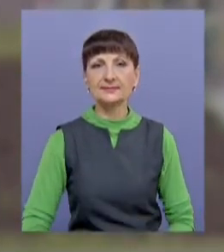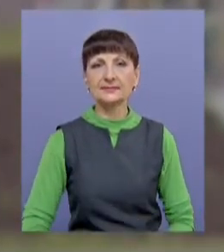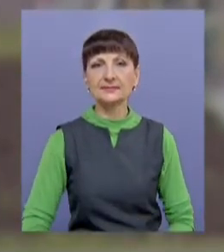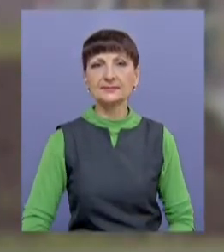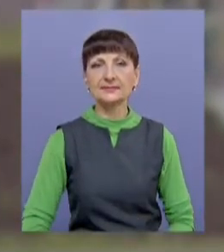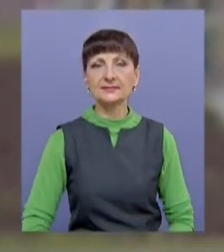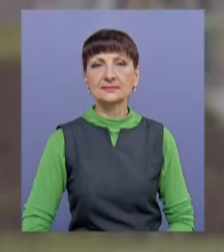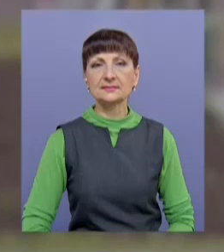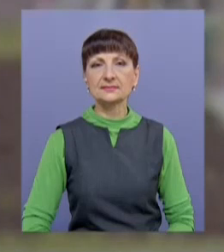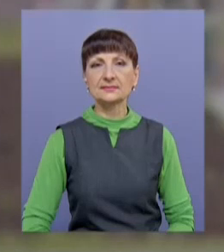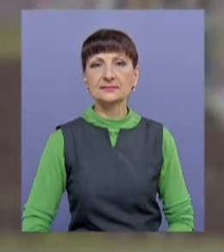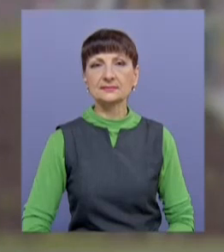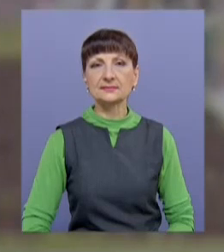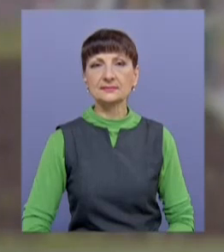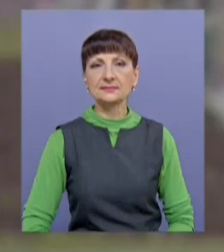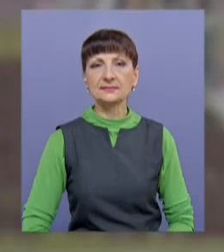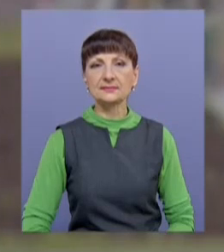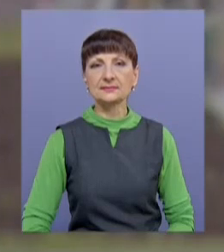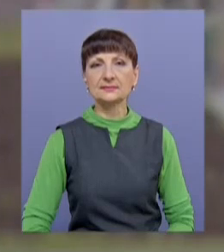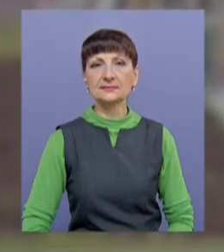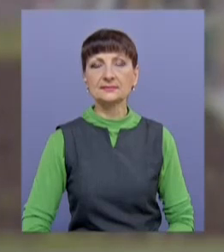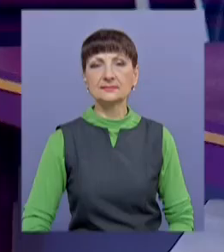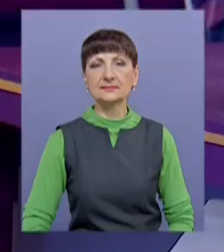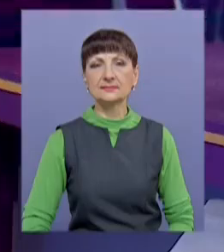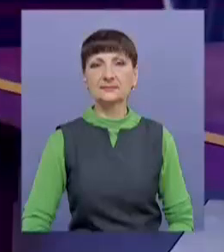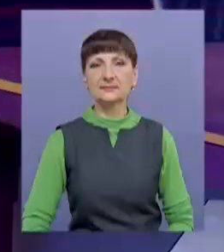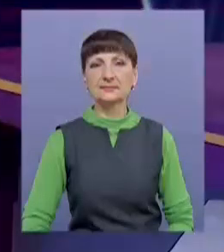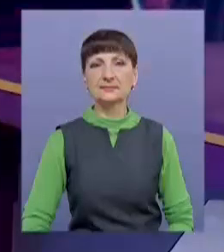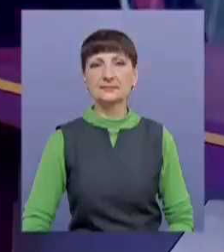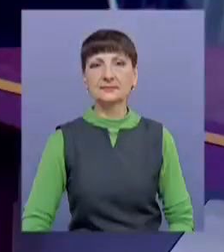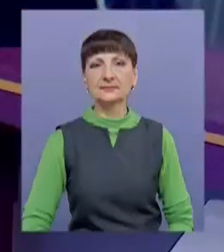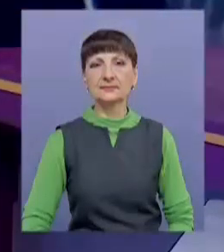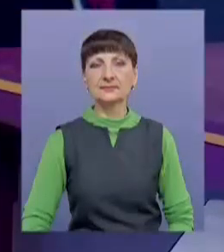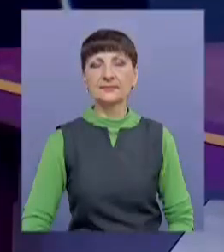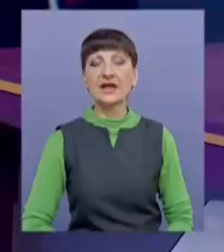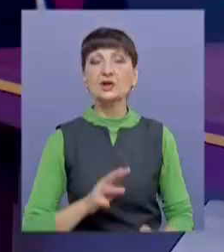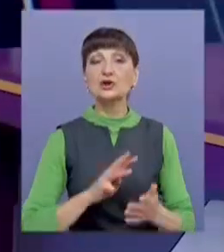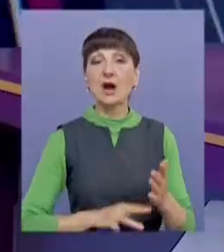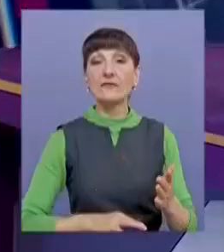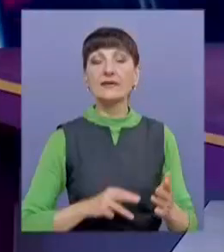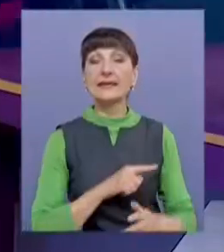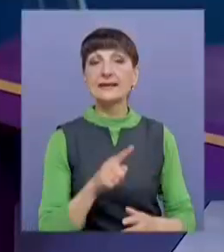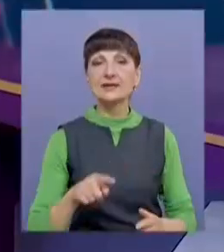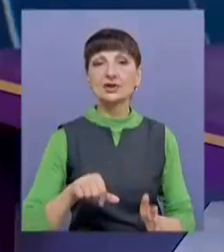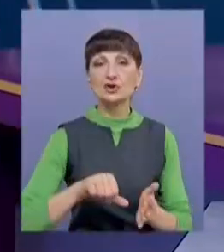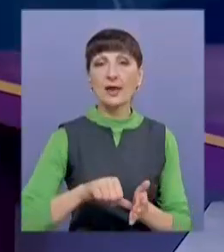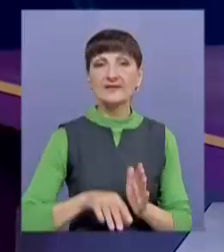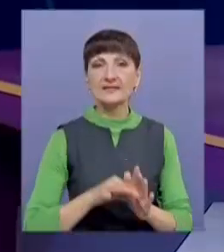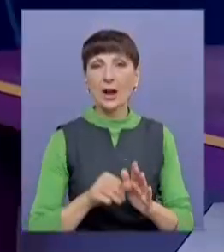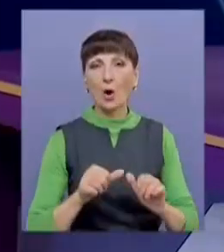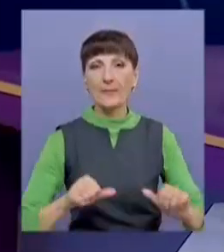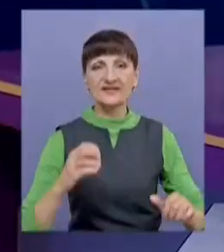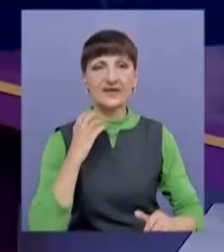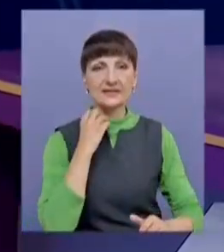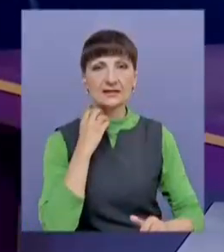Жигер Бабаканов, телеканал «Алматы», Нур-Султан. Штраф грозит нескольким членам избирательной комиссии в